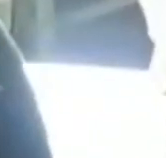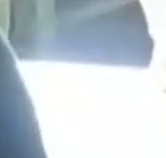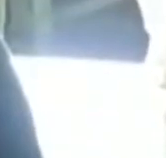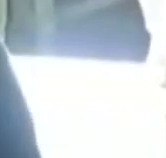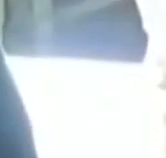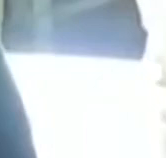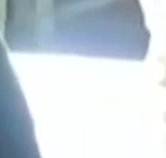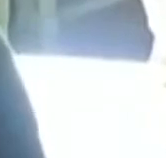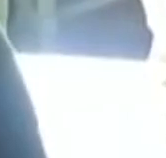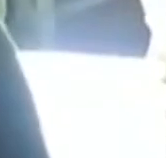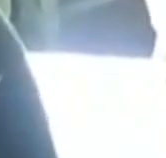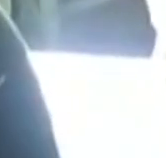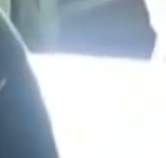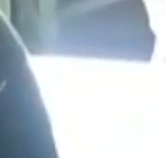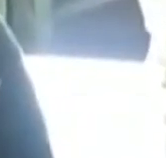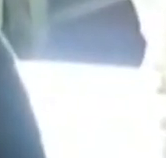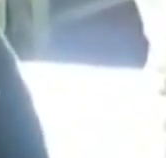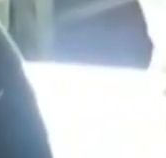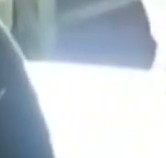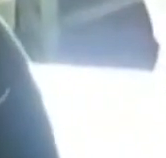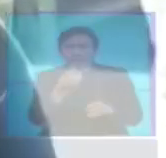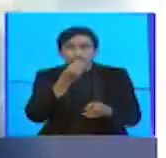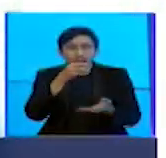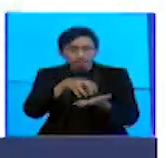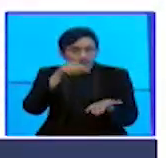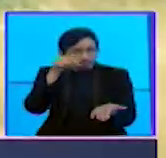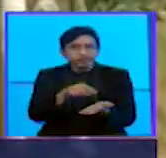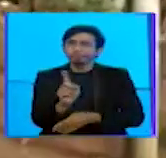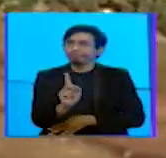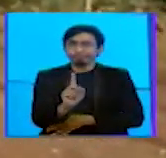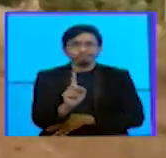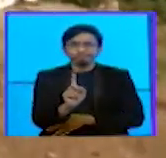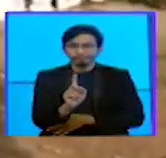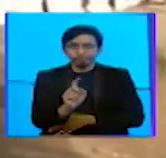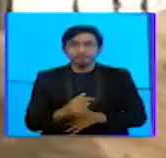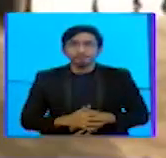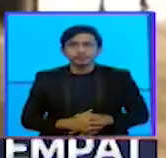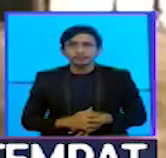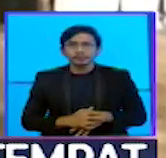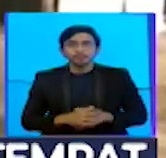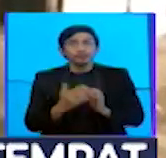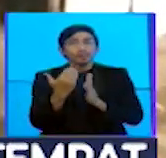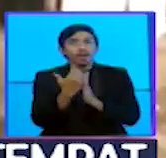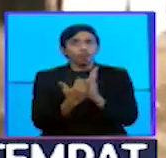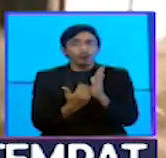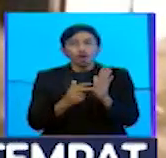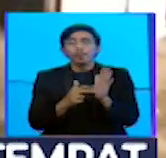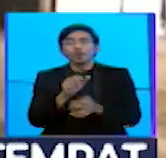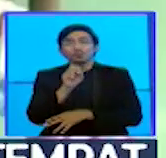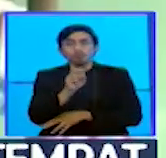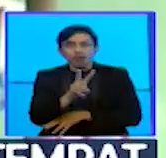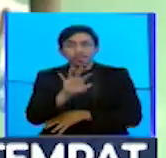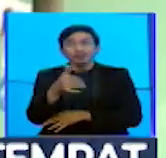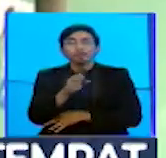Cuman jangan dimakan di tempat. Dibungkus. Bungkus-bungkus aja. Perda Kota Serang nomor 2 tahun 2010 pasal 10